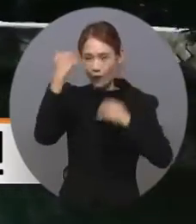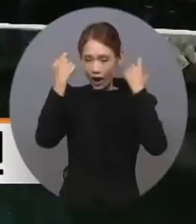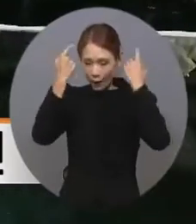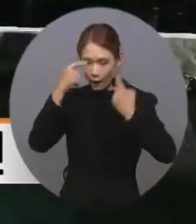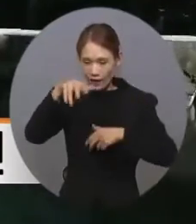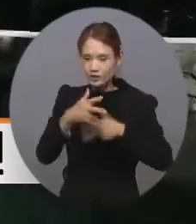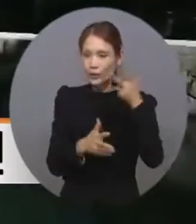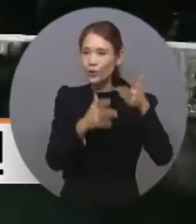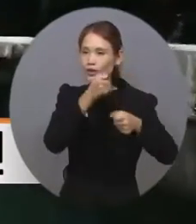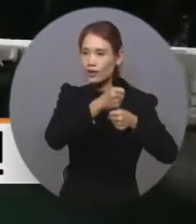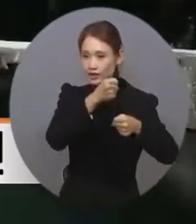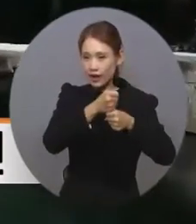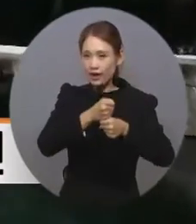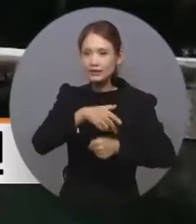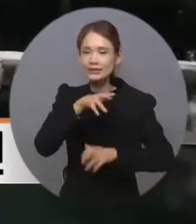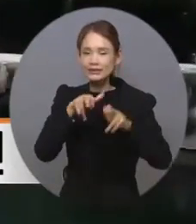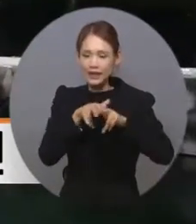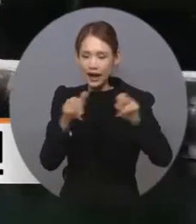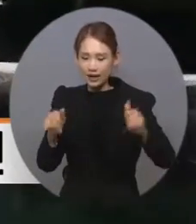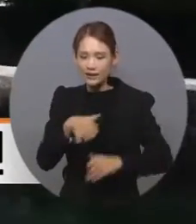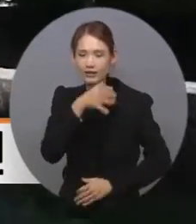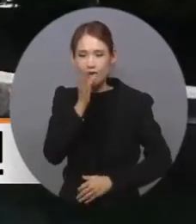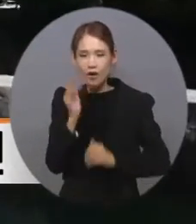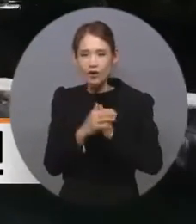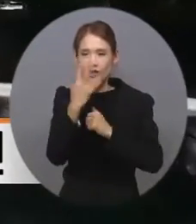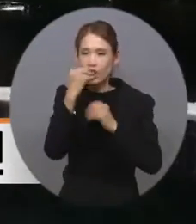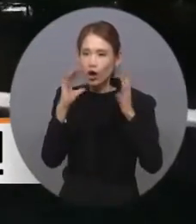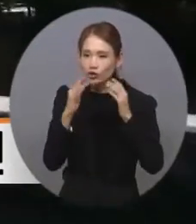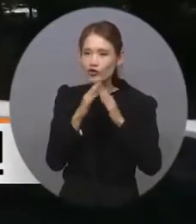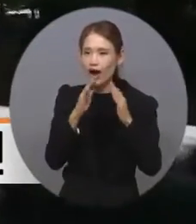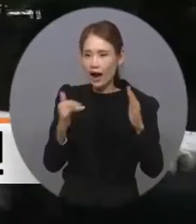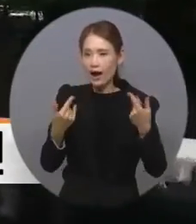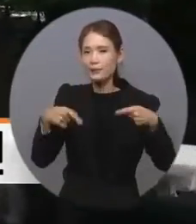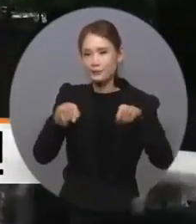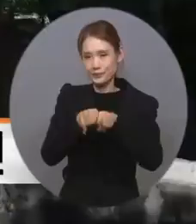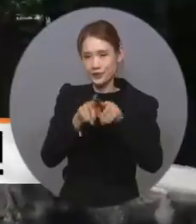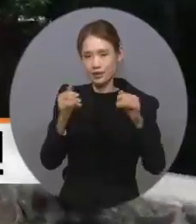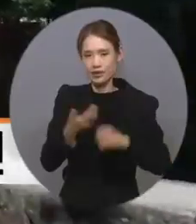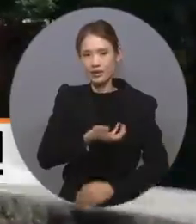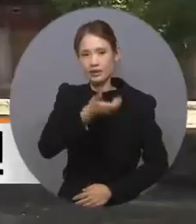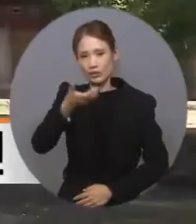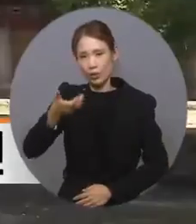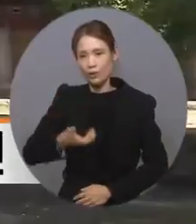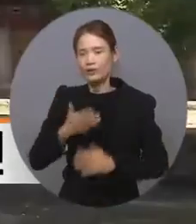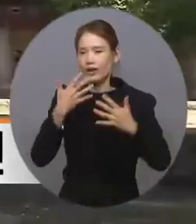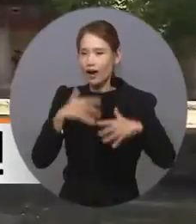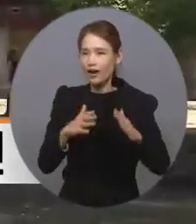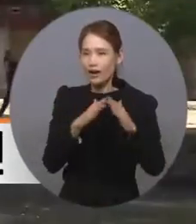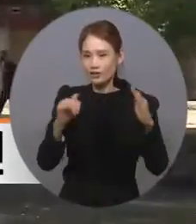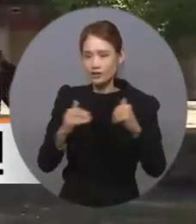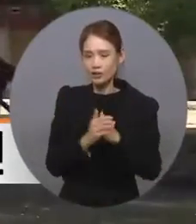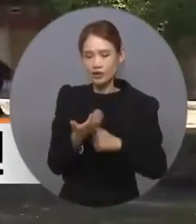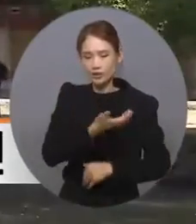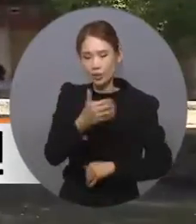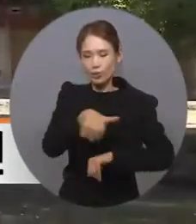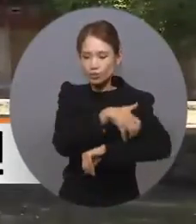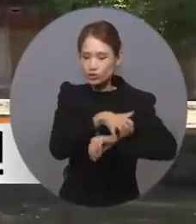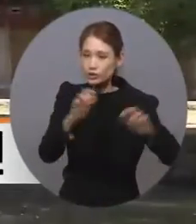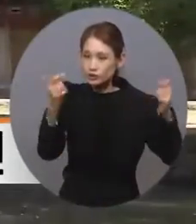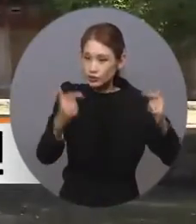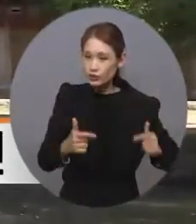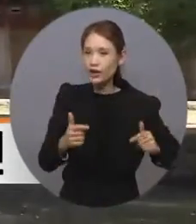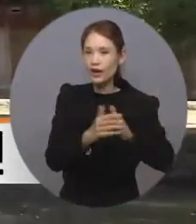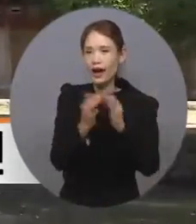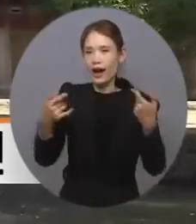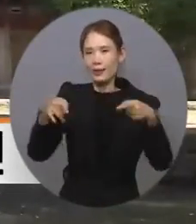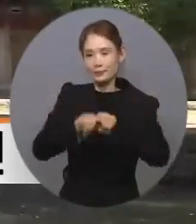사업은 장애인, 고령자, 영유아 동반 가족 등 이동 취약계층의 관광지 내 이동 불편을 해소하고